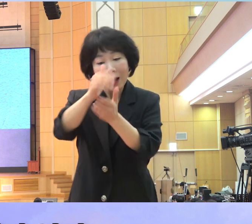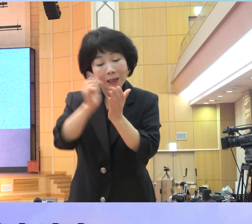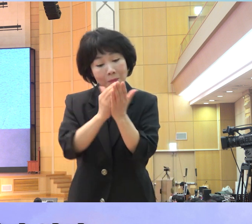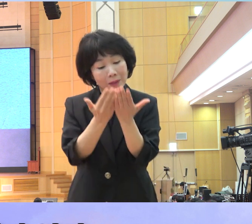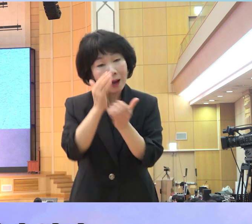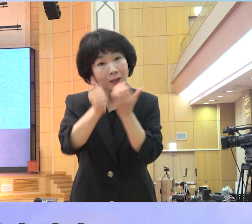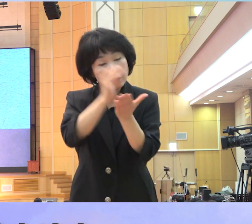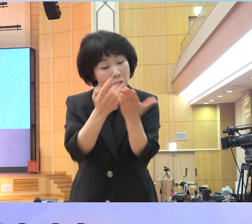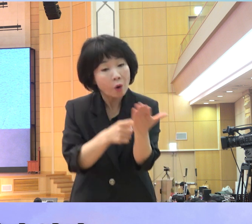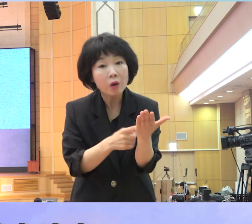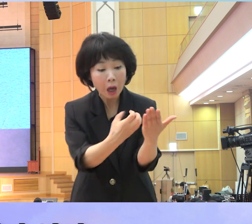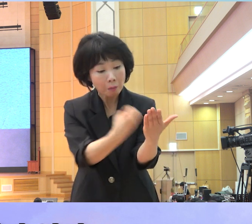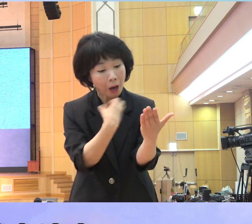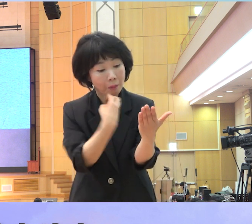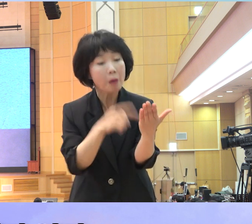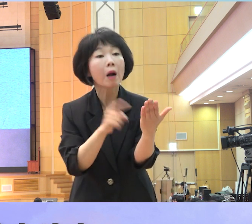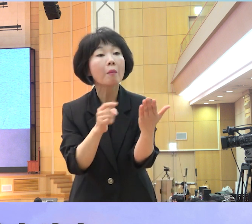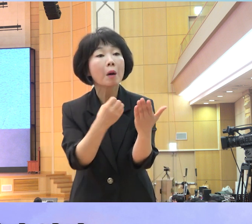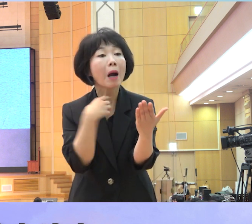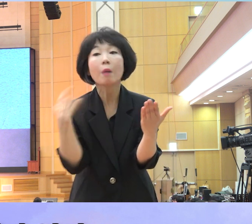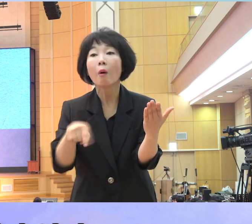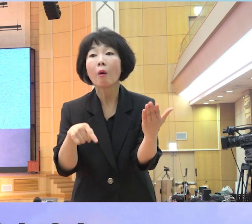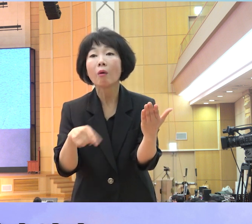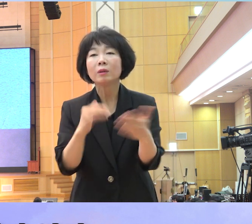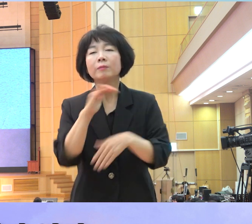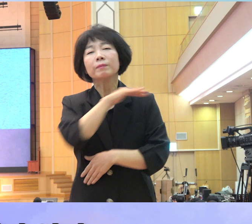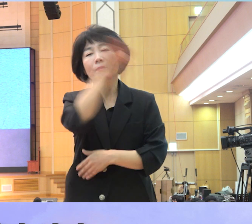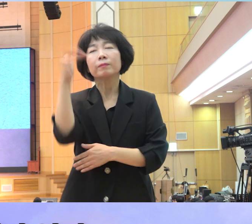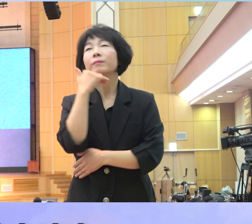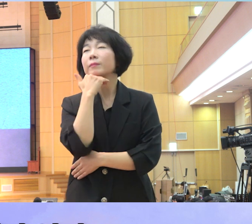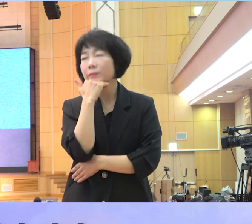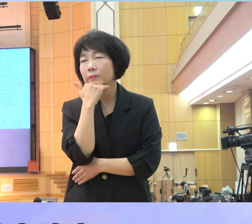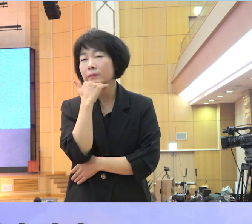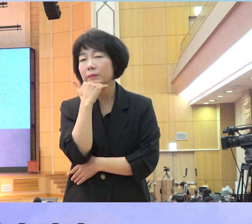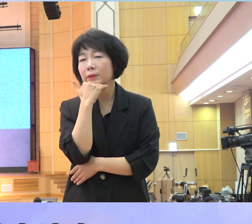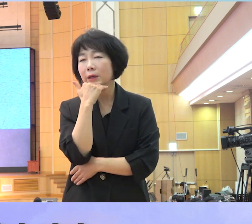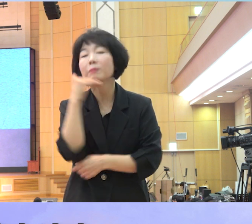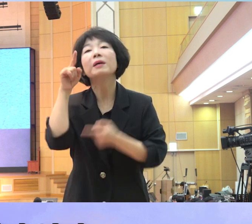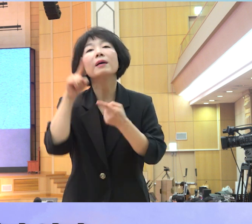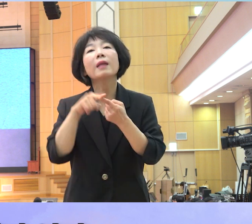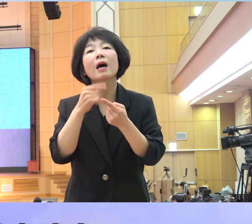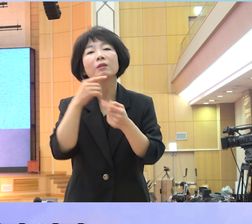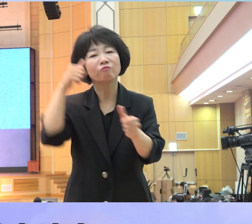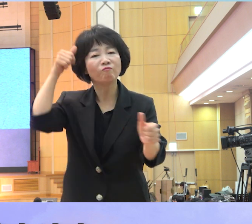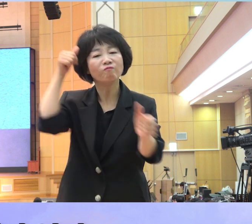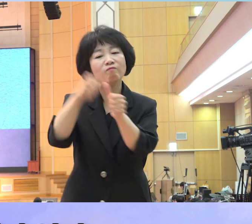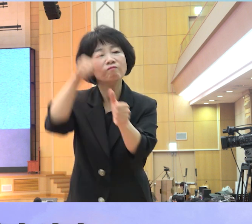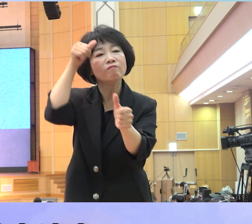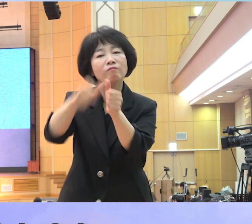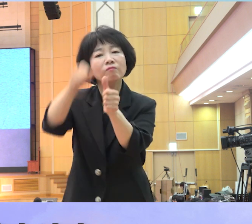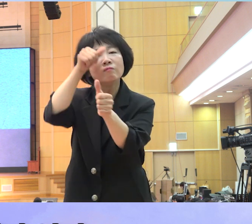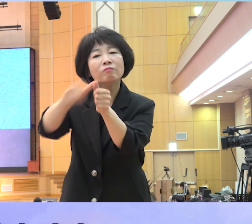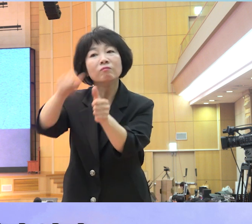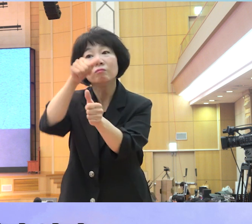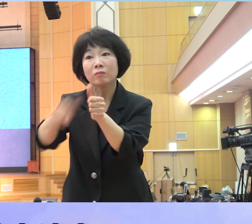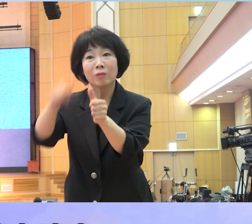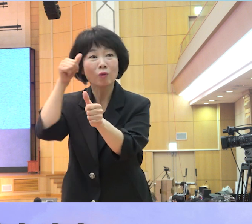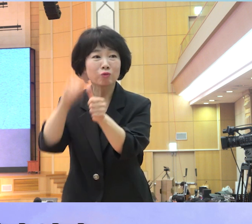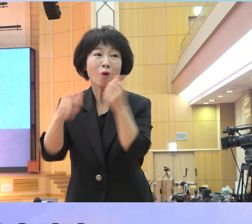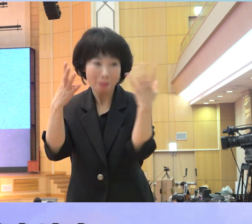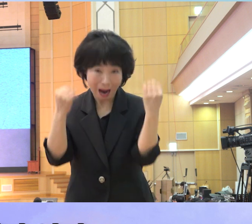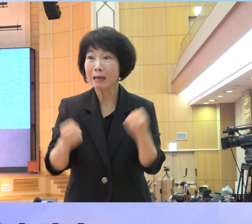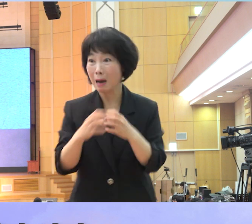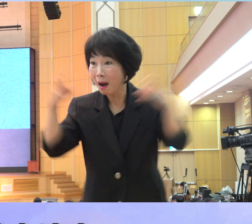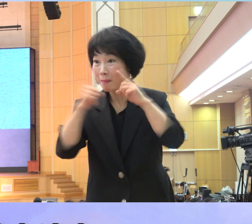기다림에 대해서, 기다림에 대한 이야기가, 또 기다림에 대한 조언과 기다림에 대한 충고가 굉장히 많이